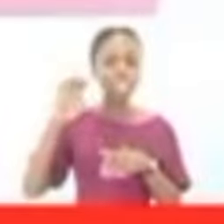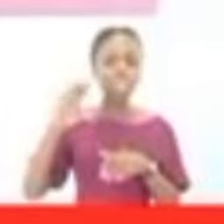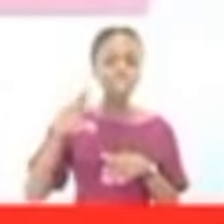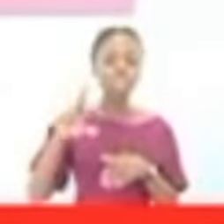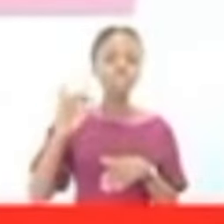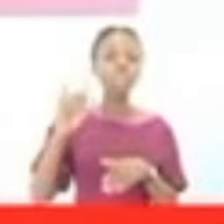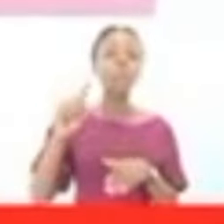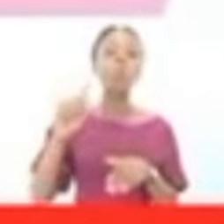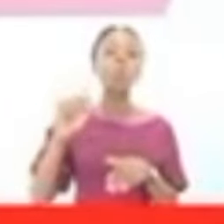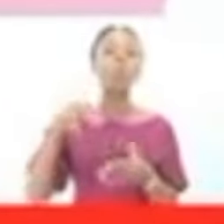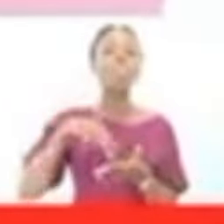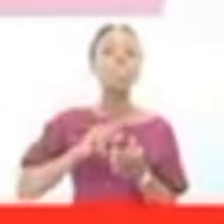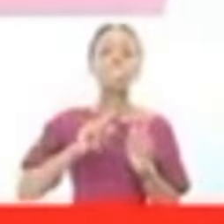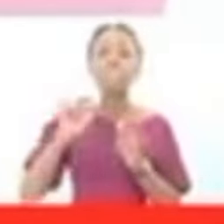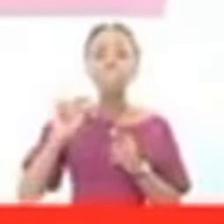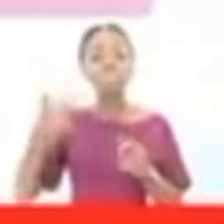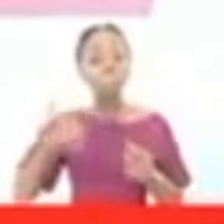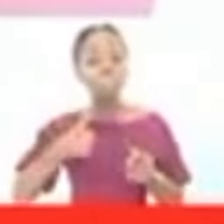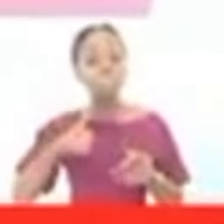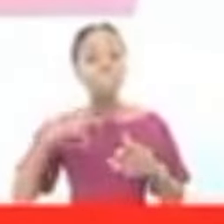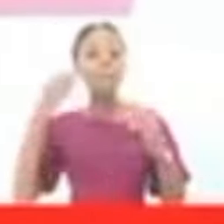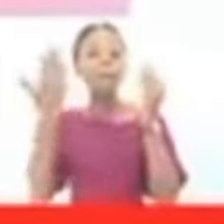wanasimama na wanasema huyo ni mbaya, funga.